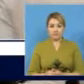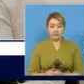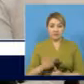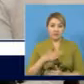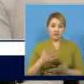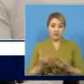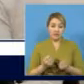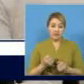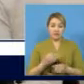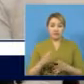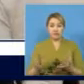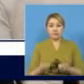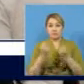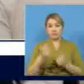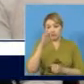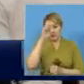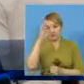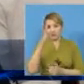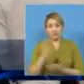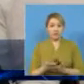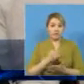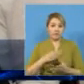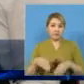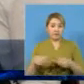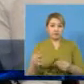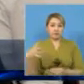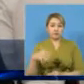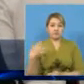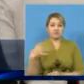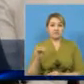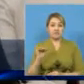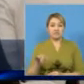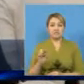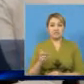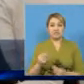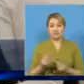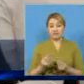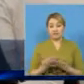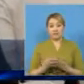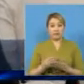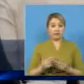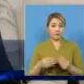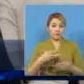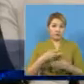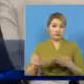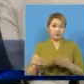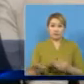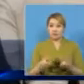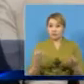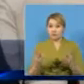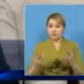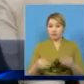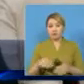Я получила колоссальную поддержку от государства. Мне выделили 555 тысяч тенге. На эту сумму я закупила все